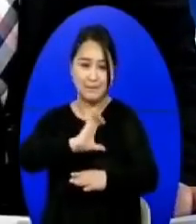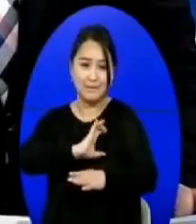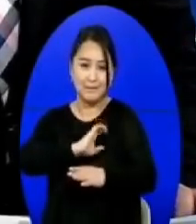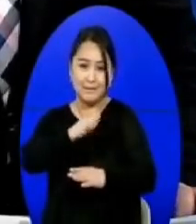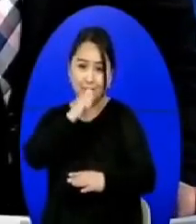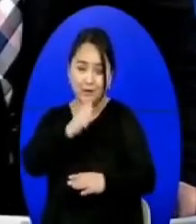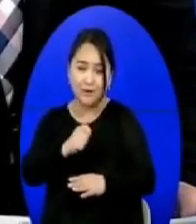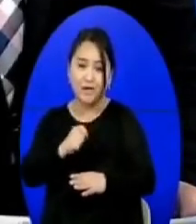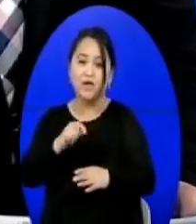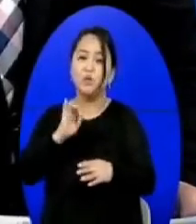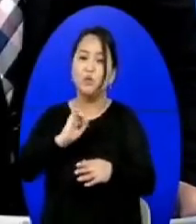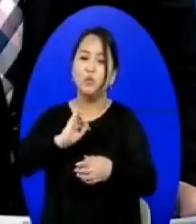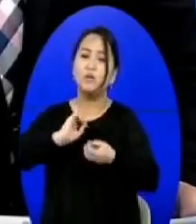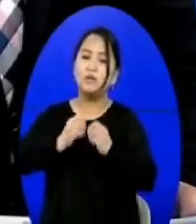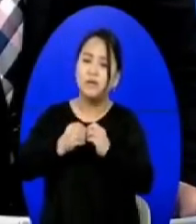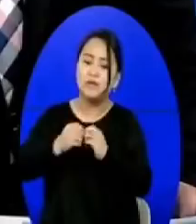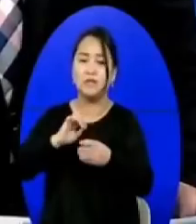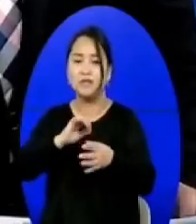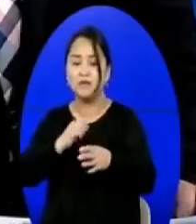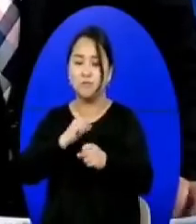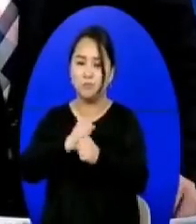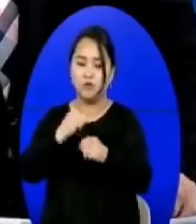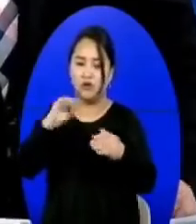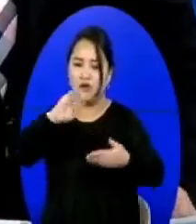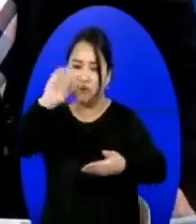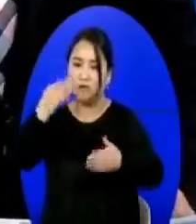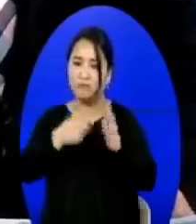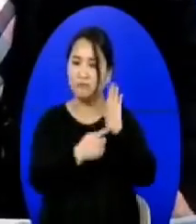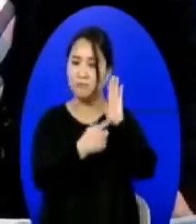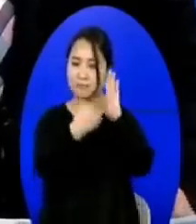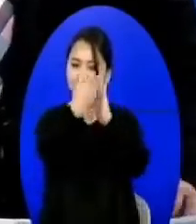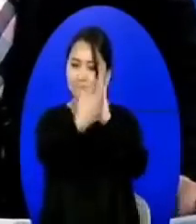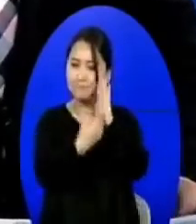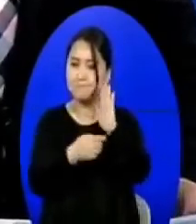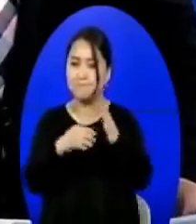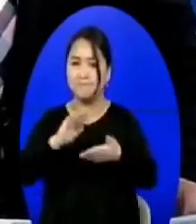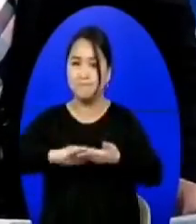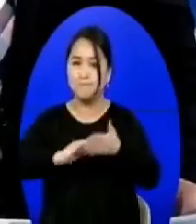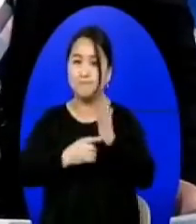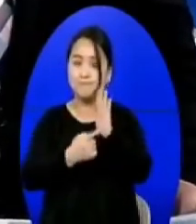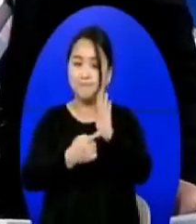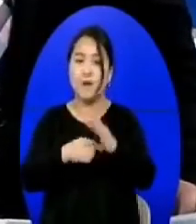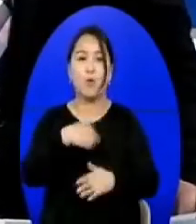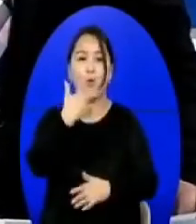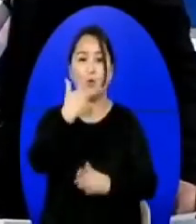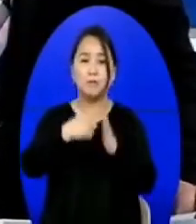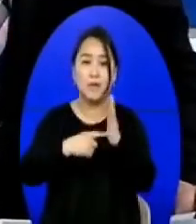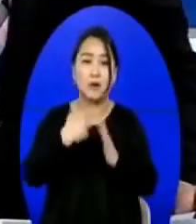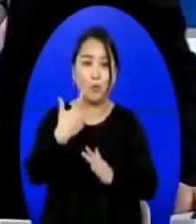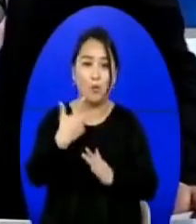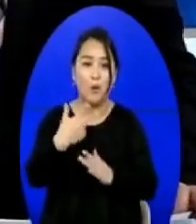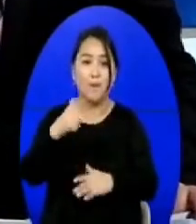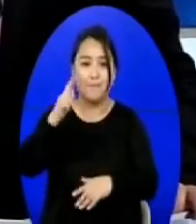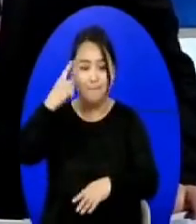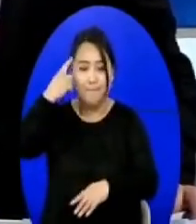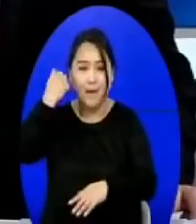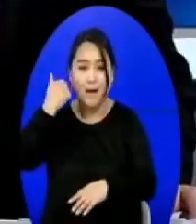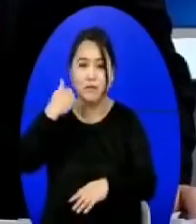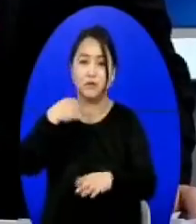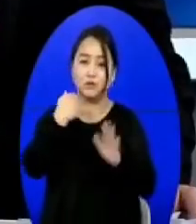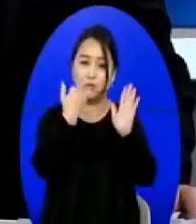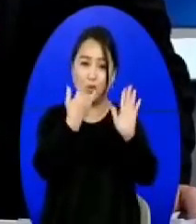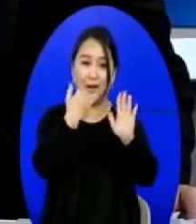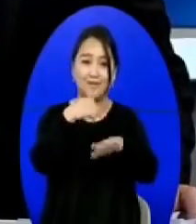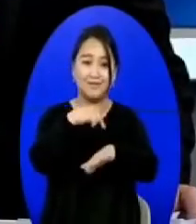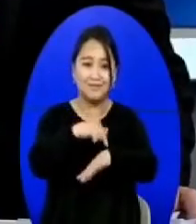хэрхэн зарцуулсныг ил тод мэдээлнэ гэдгийг шадар сайд онцоллоо. 3-р сарын 3 буюу маргааш өглөө 6 цагт Улаанбаатар